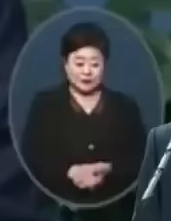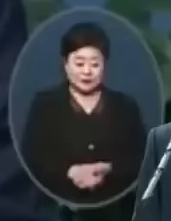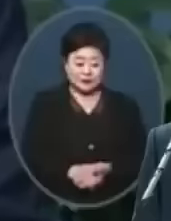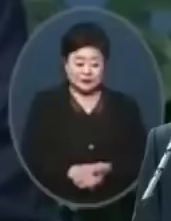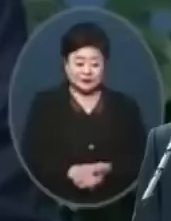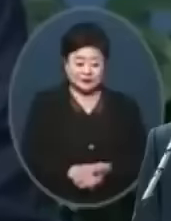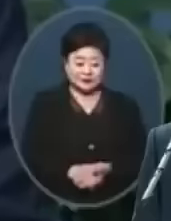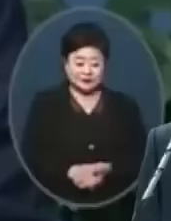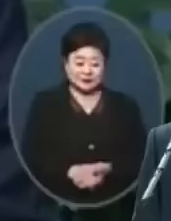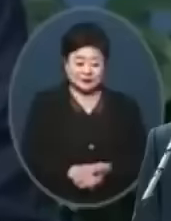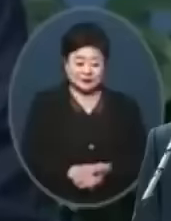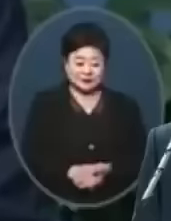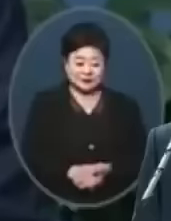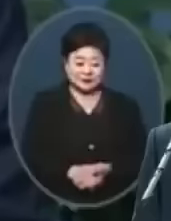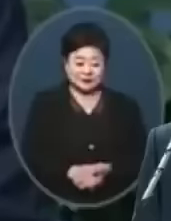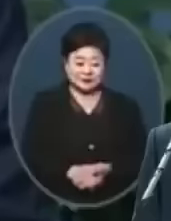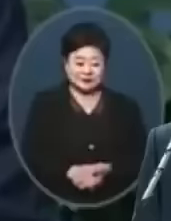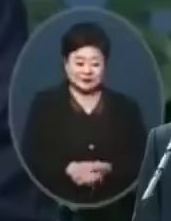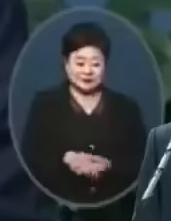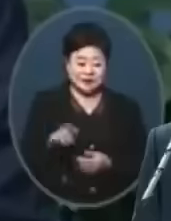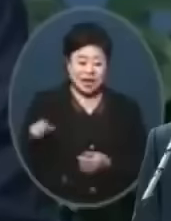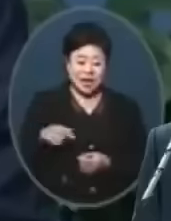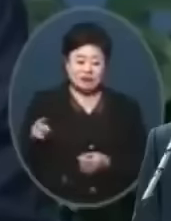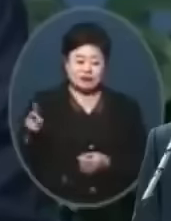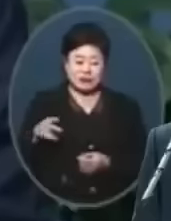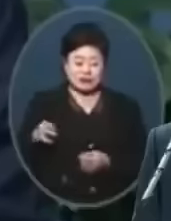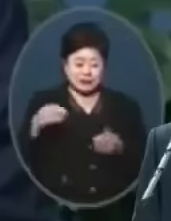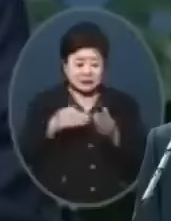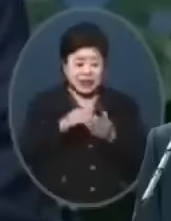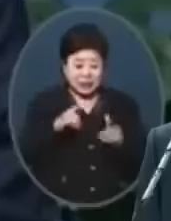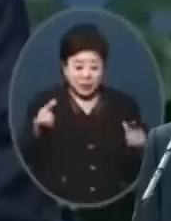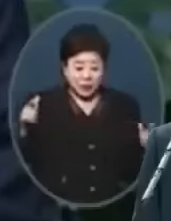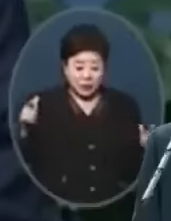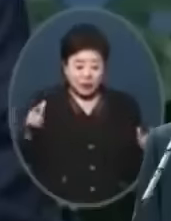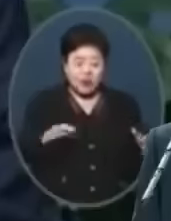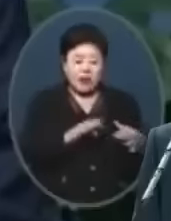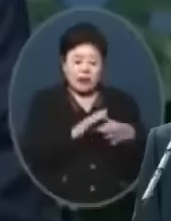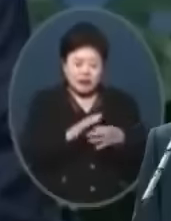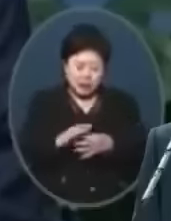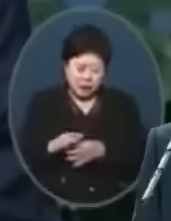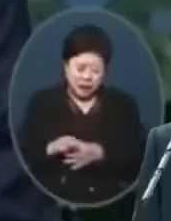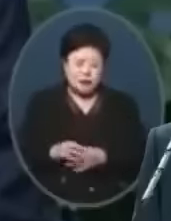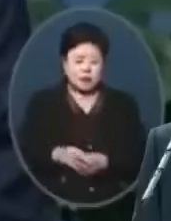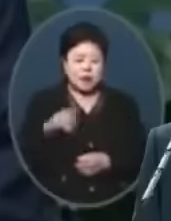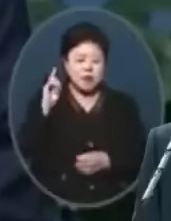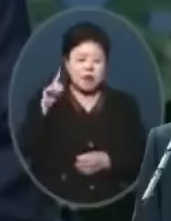그것이 하루 이틀에 있었다면 우리가 있는